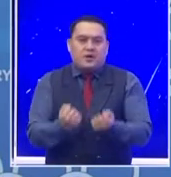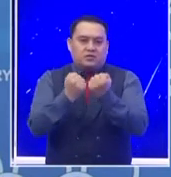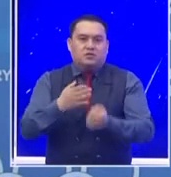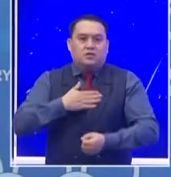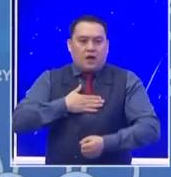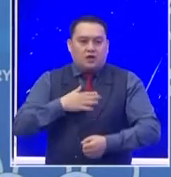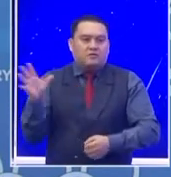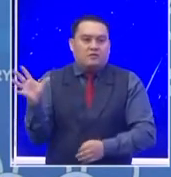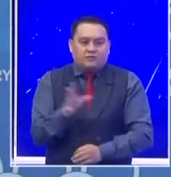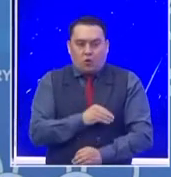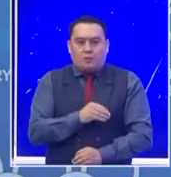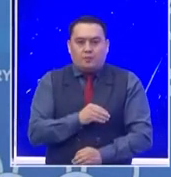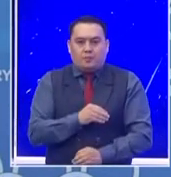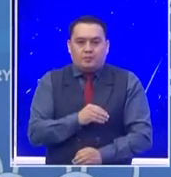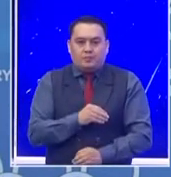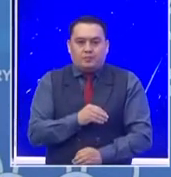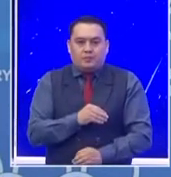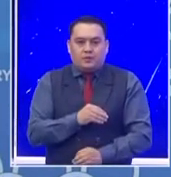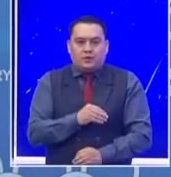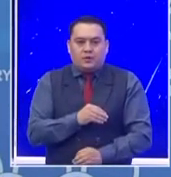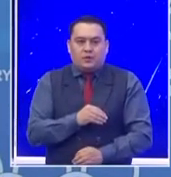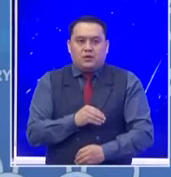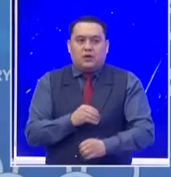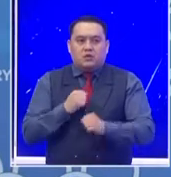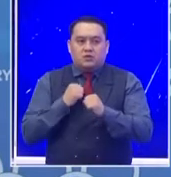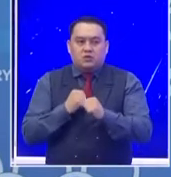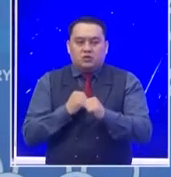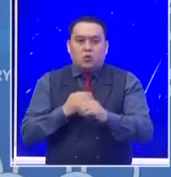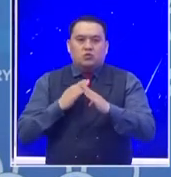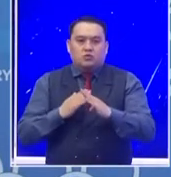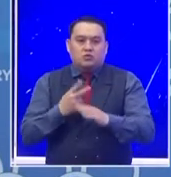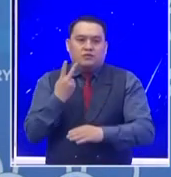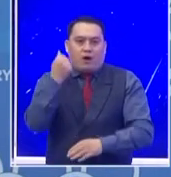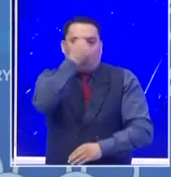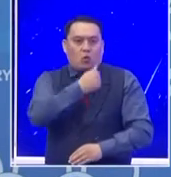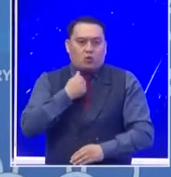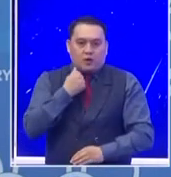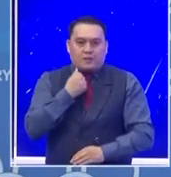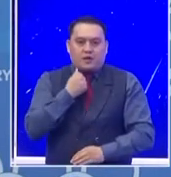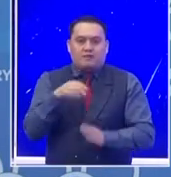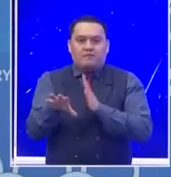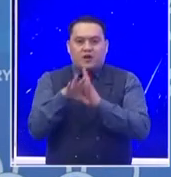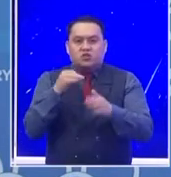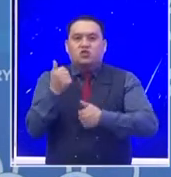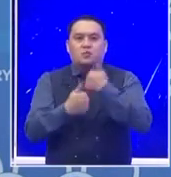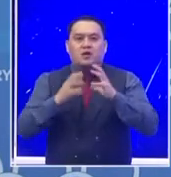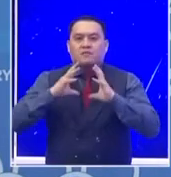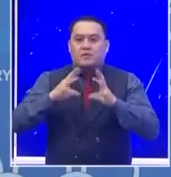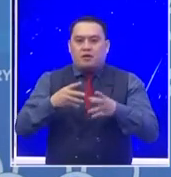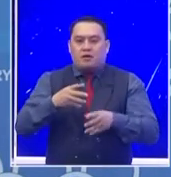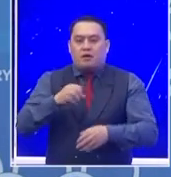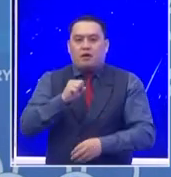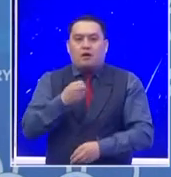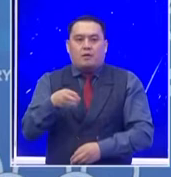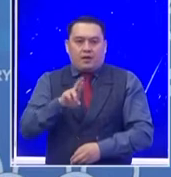нас во всем jet я занимаюсь уже два года выиграла чемпионат мира в арабских